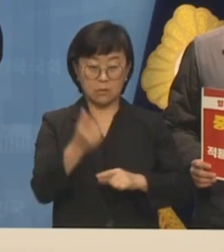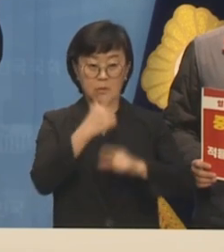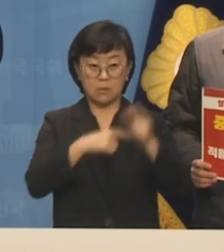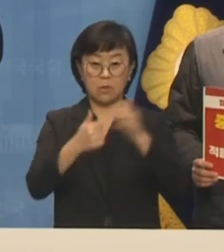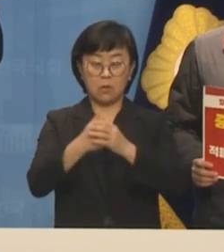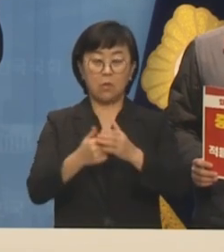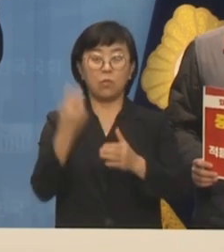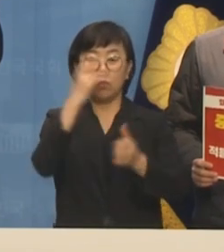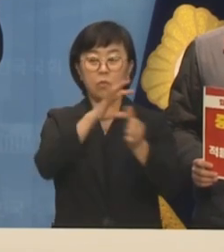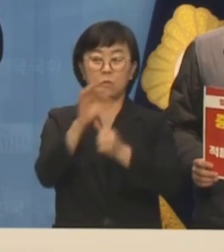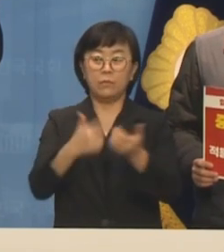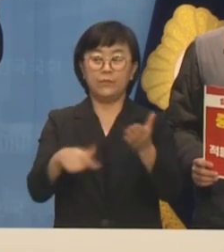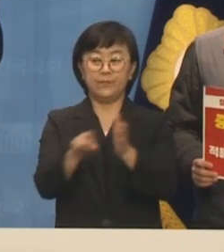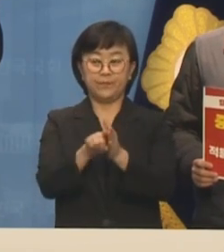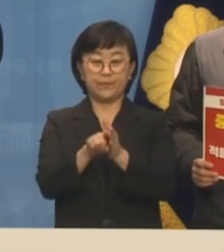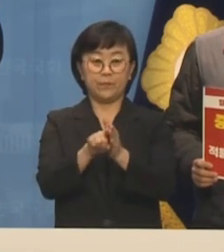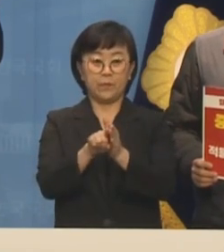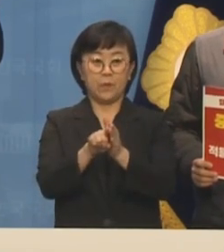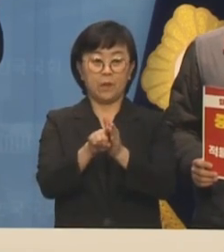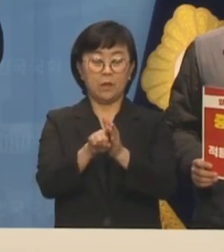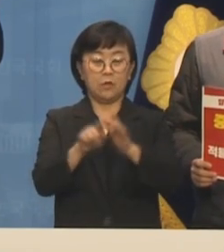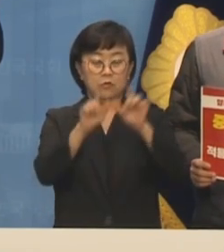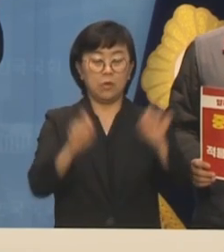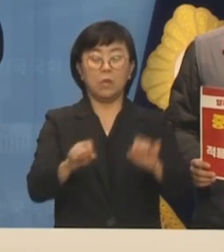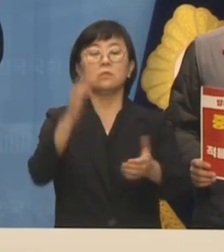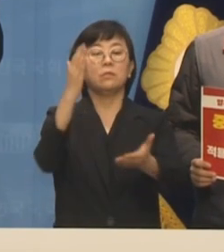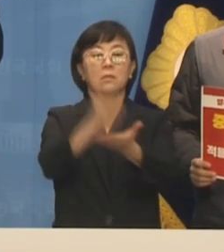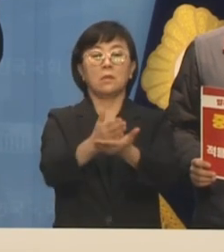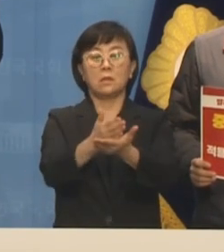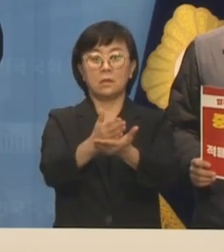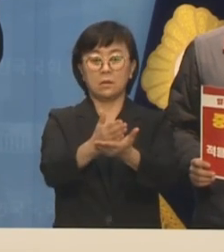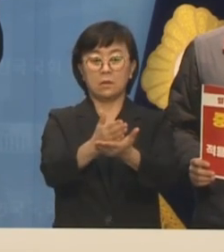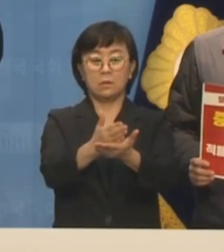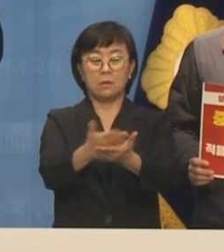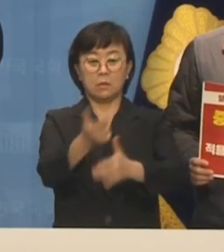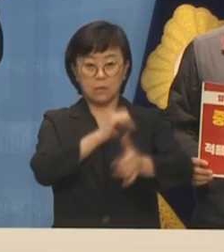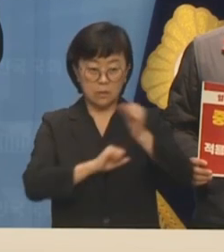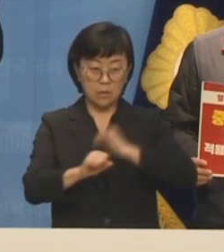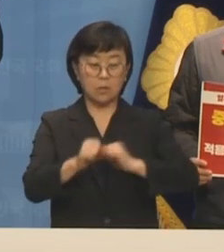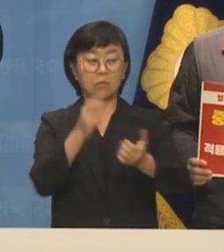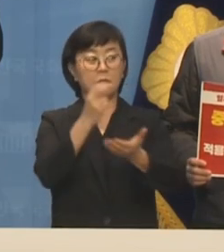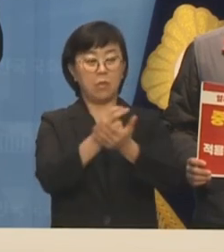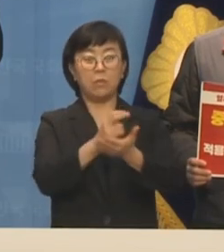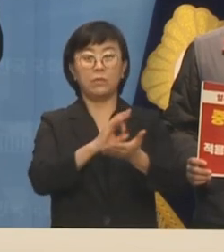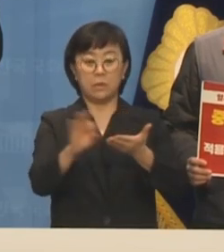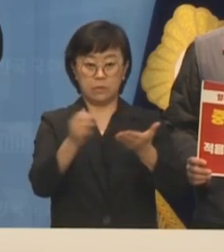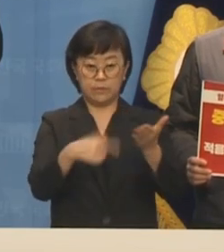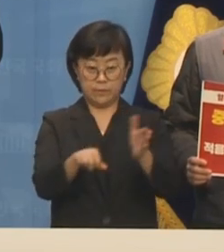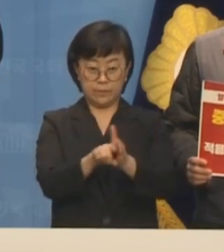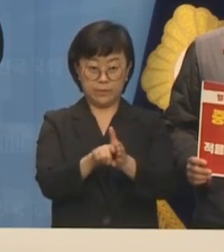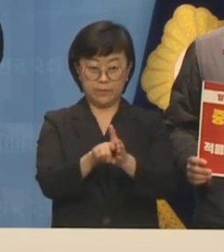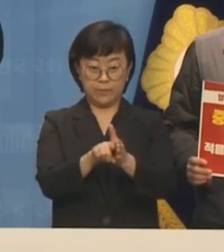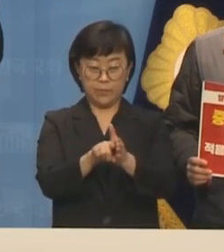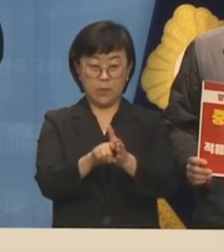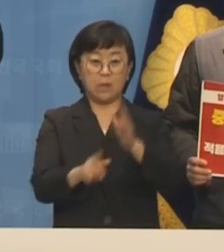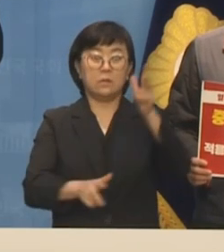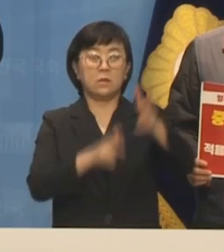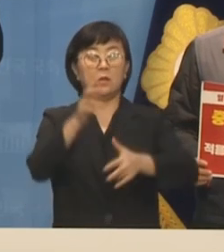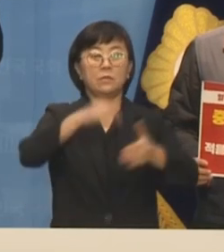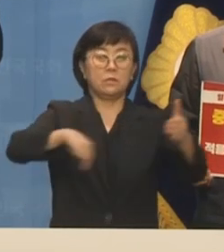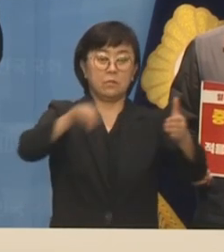두텁게 보호하기 위해서는 적용 유예를 주장할 것이 아니라 적극적인 법 적용을 통해서 사업장